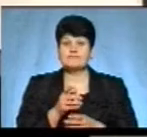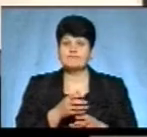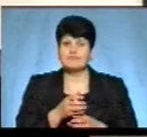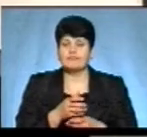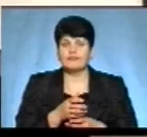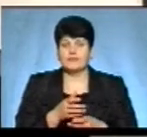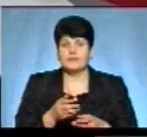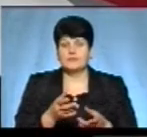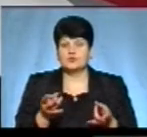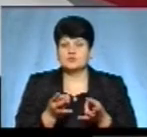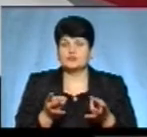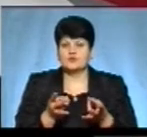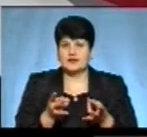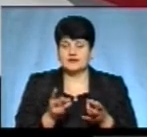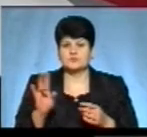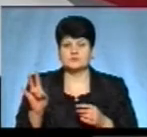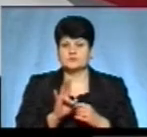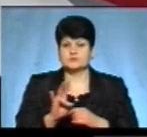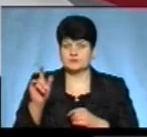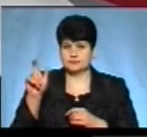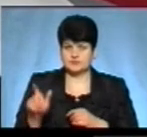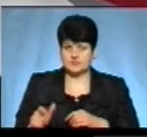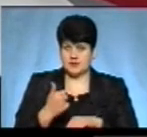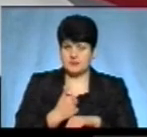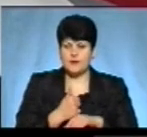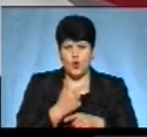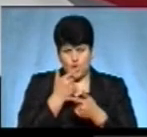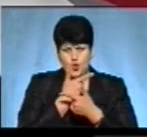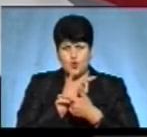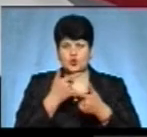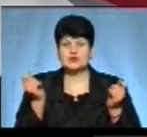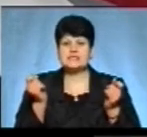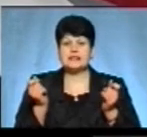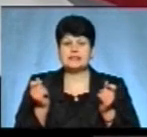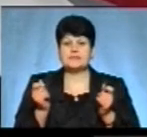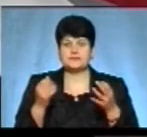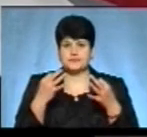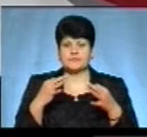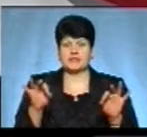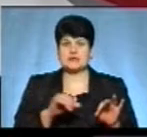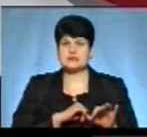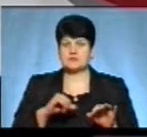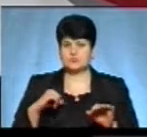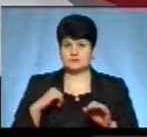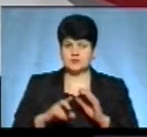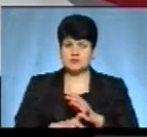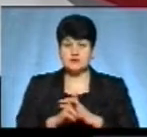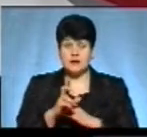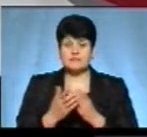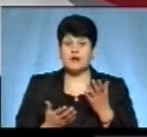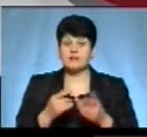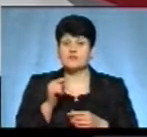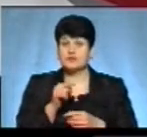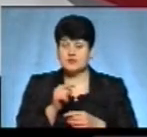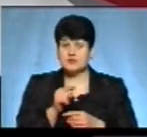спонукали єпископів до того, що вони проголосили автокефалію, але вони звернулися не